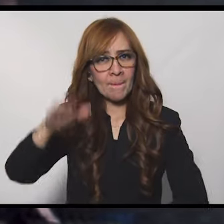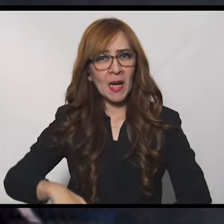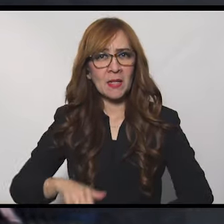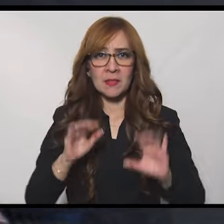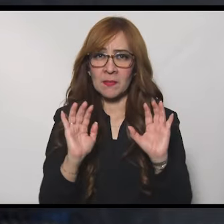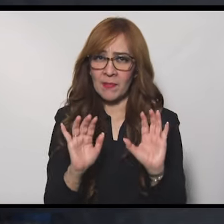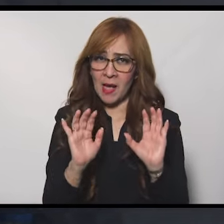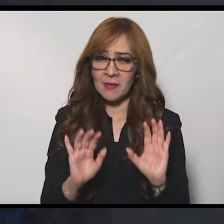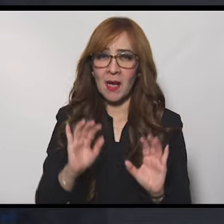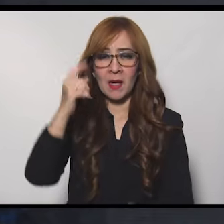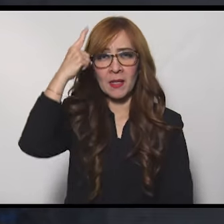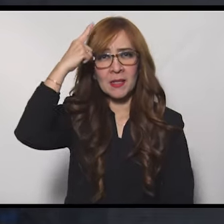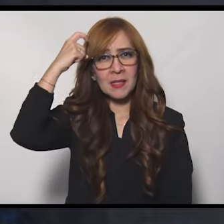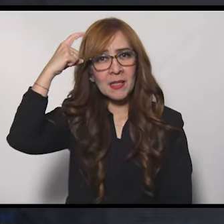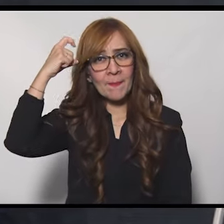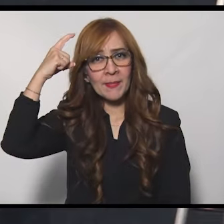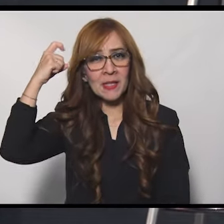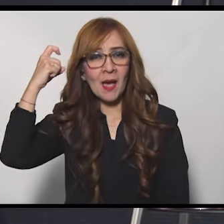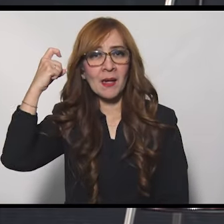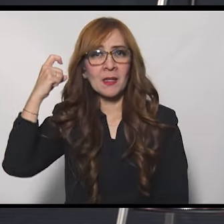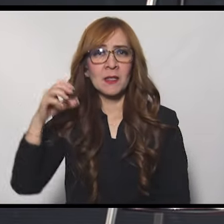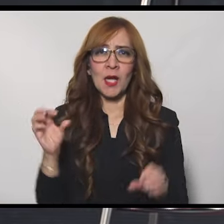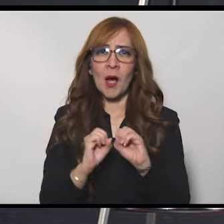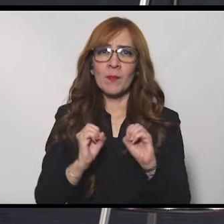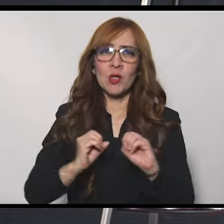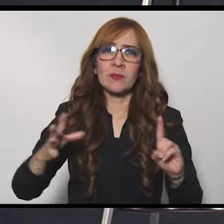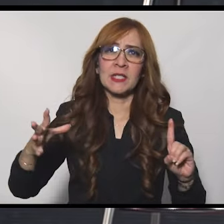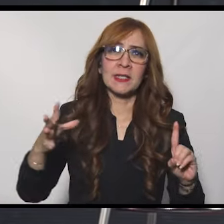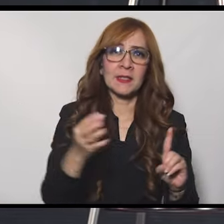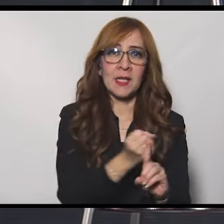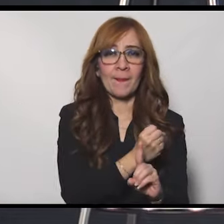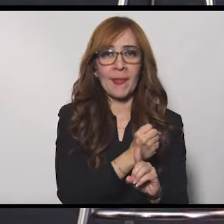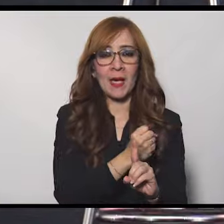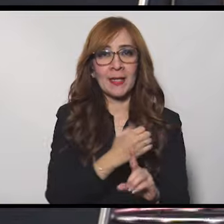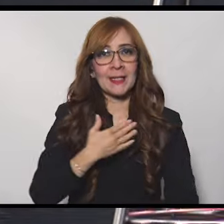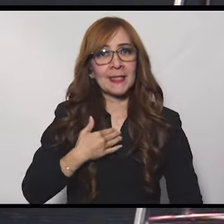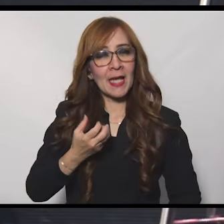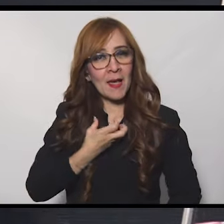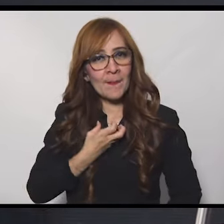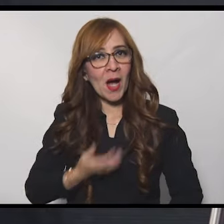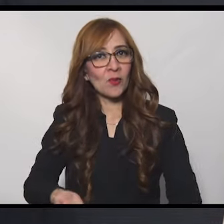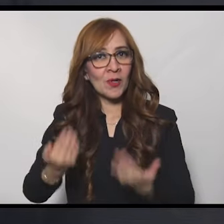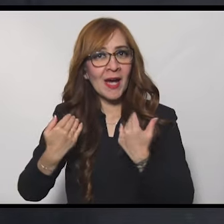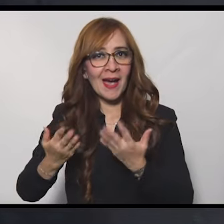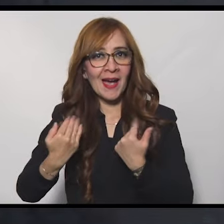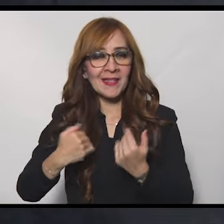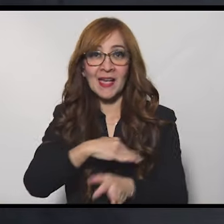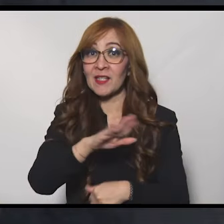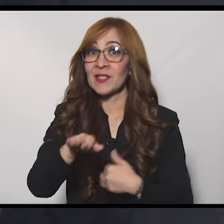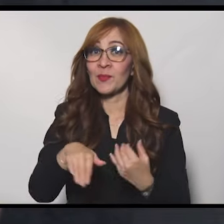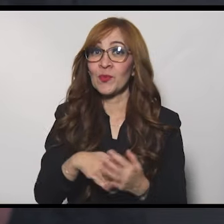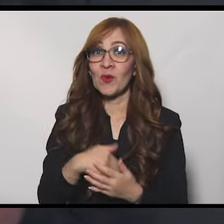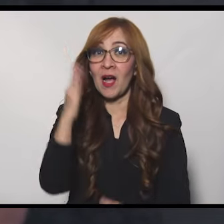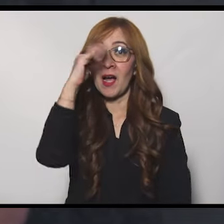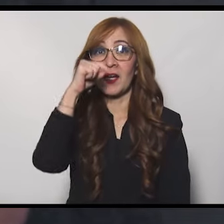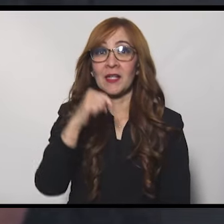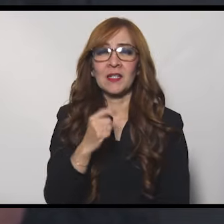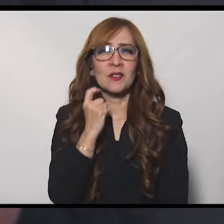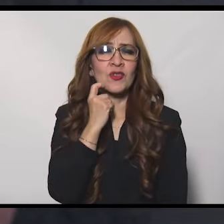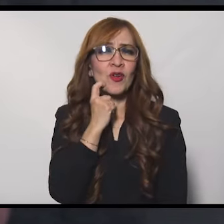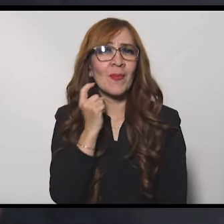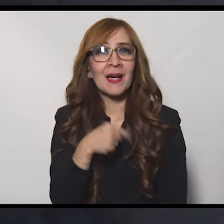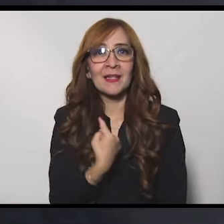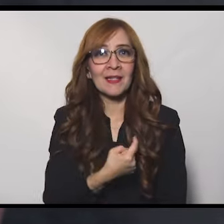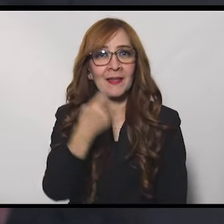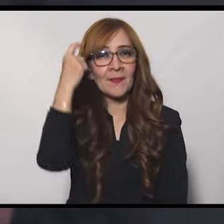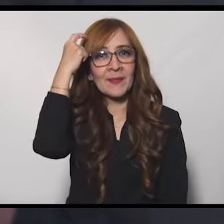banyak impian demi impian yang belum digapai. So, saya ingin mengajak setiap daripada kita hari ini, coba kita